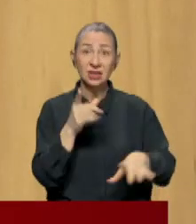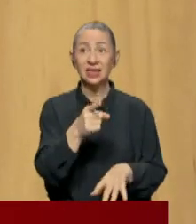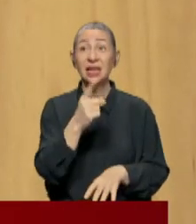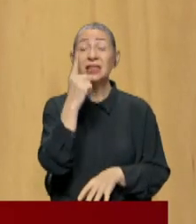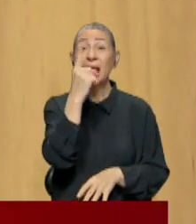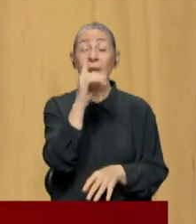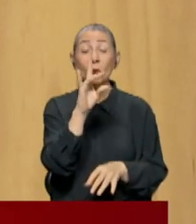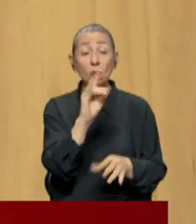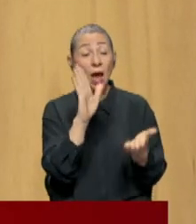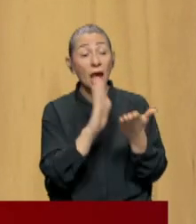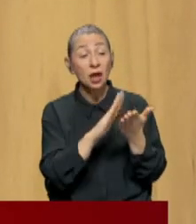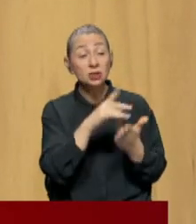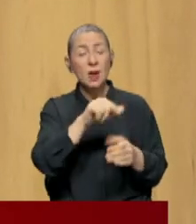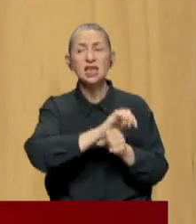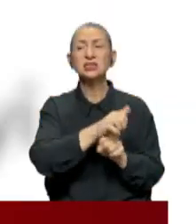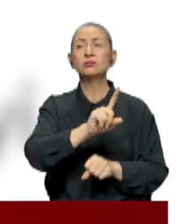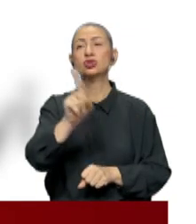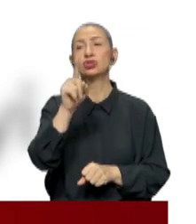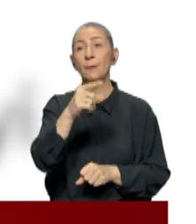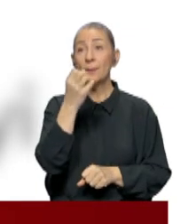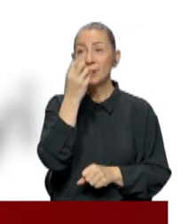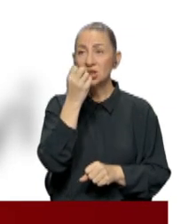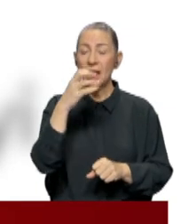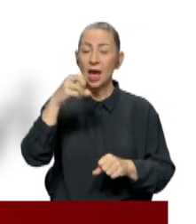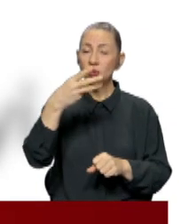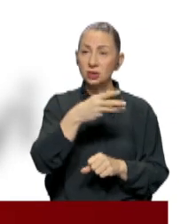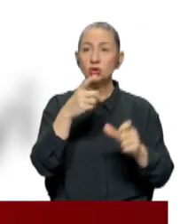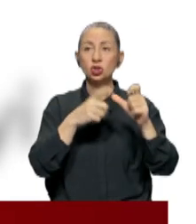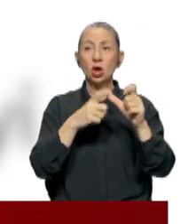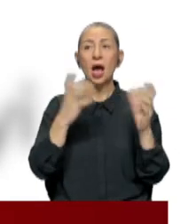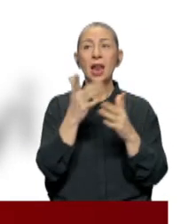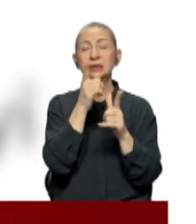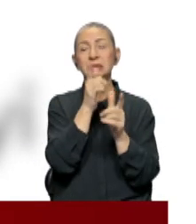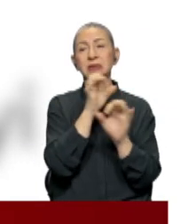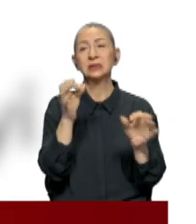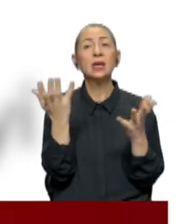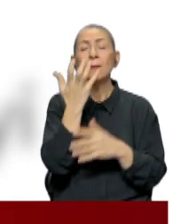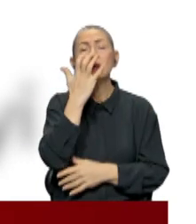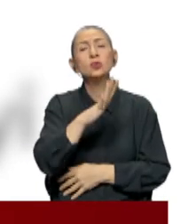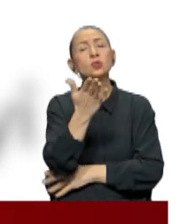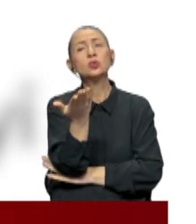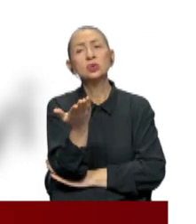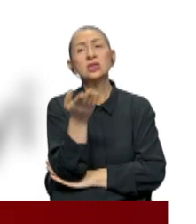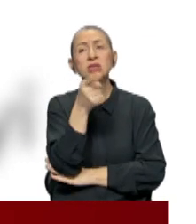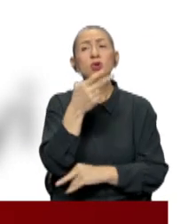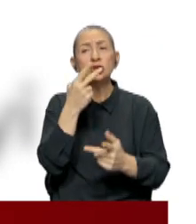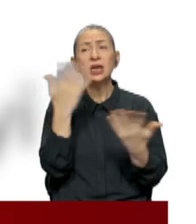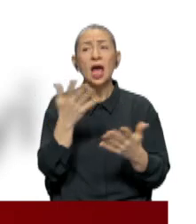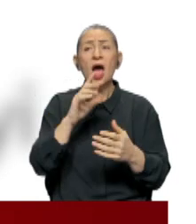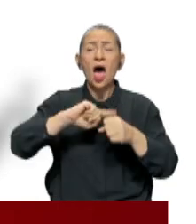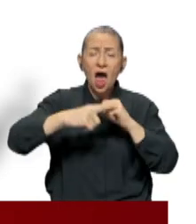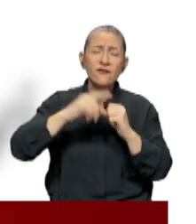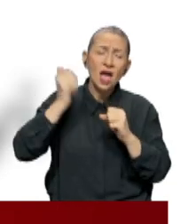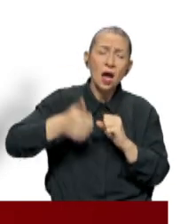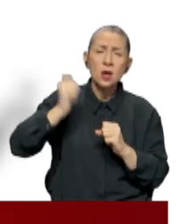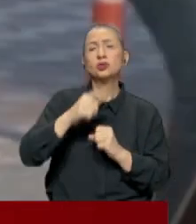bir ülküdaşımı ezdirmeyeceğim. Bahçeli, Erdoğan ve Soylu hala sessiz. Neyi bekliyorsunuz? Siz konuşana kadar